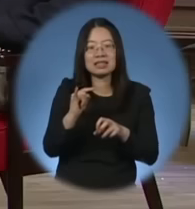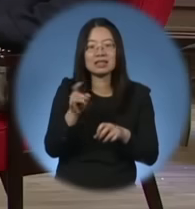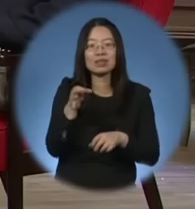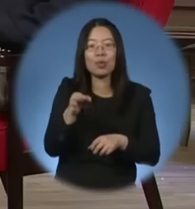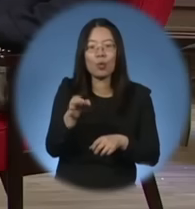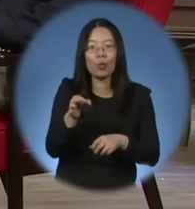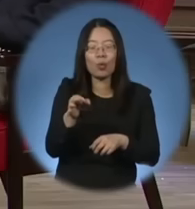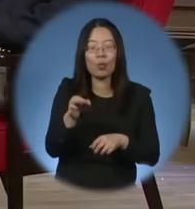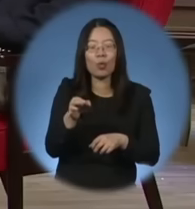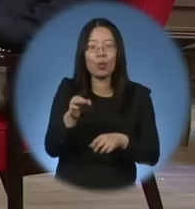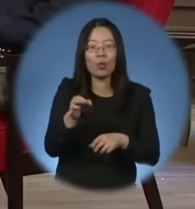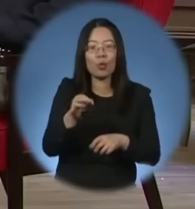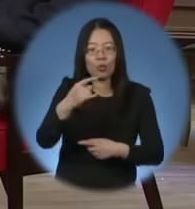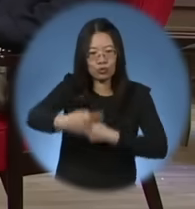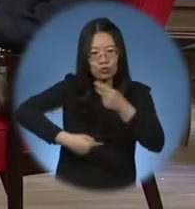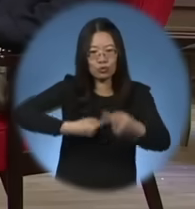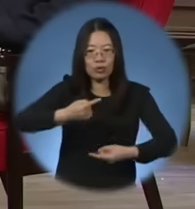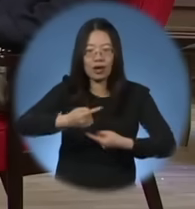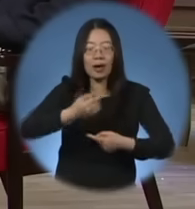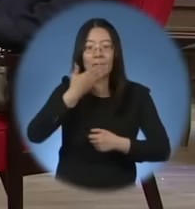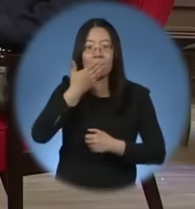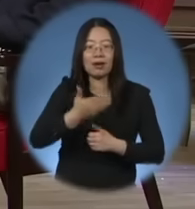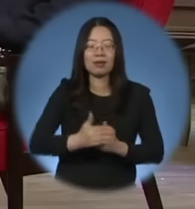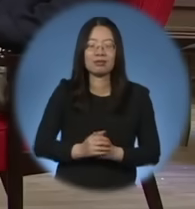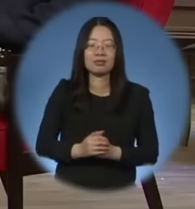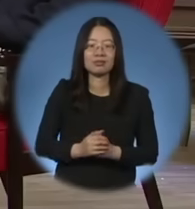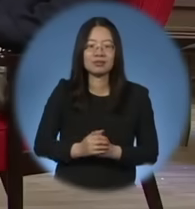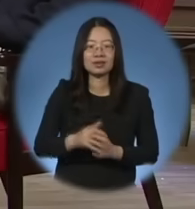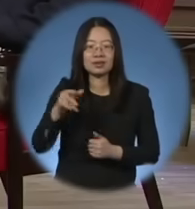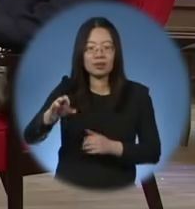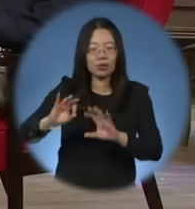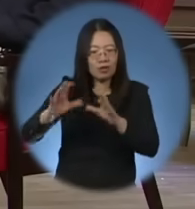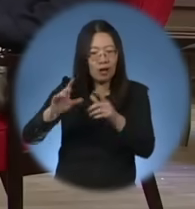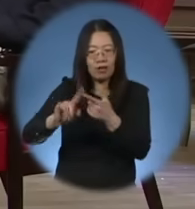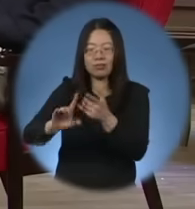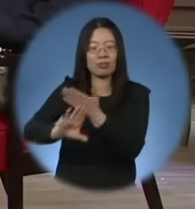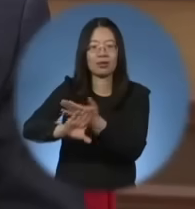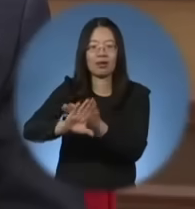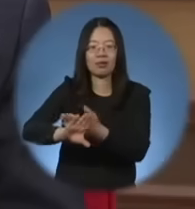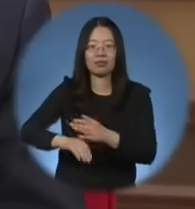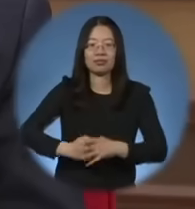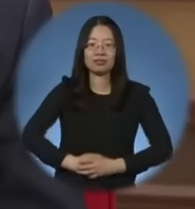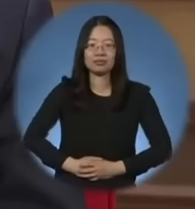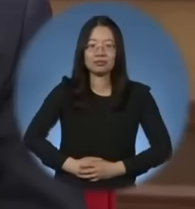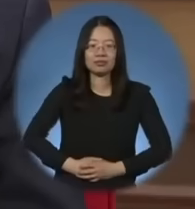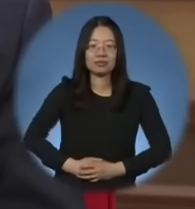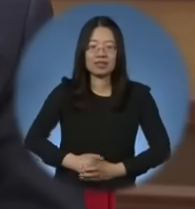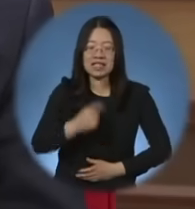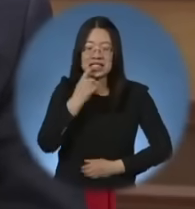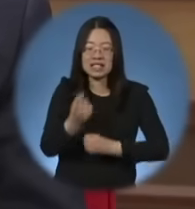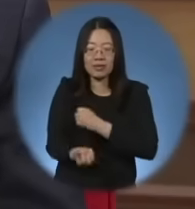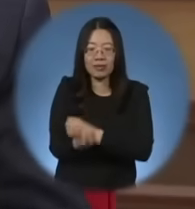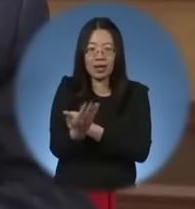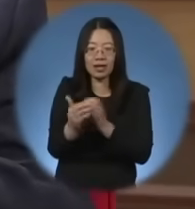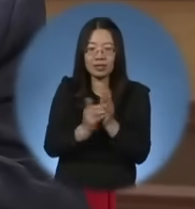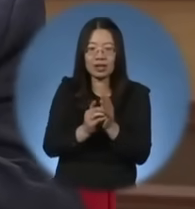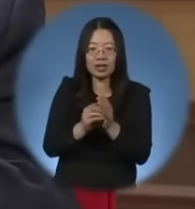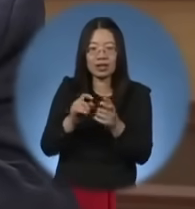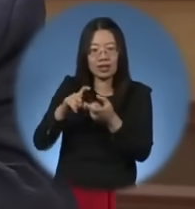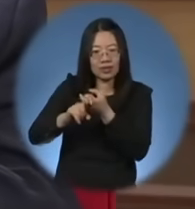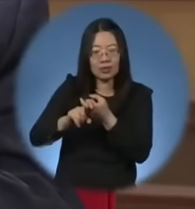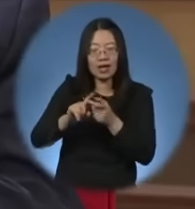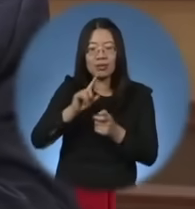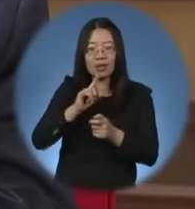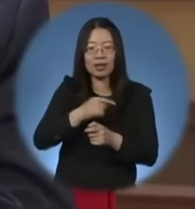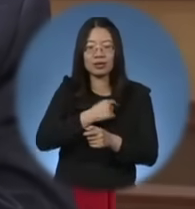운저 돈 나와요네 근데 저 청나라는 안 그래요 아하 항복을 만 하고 연합